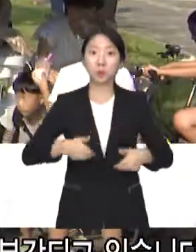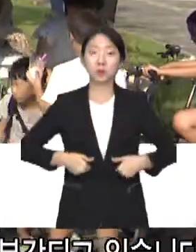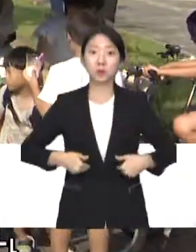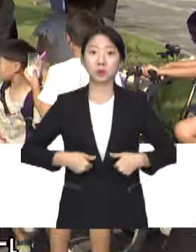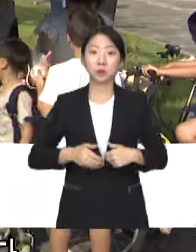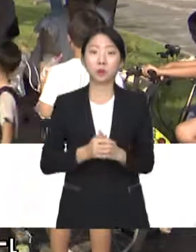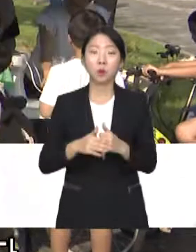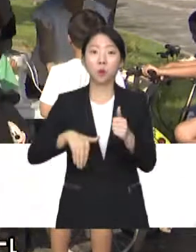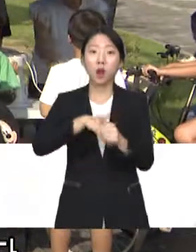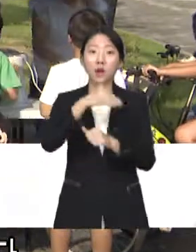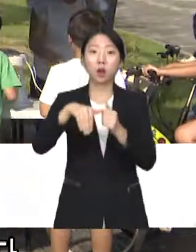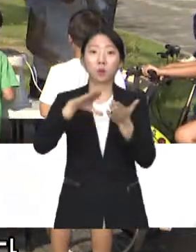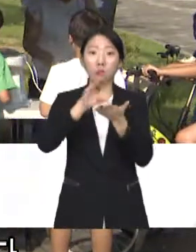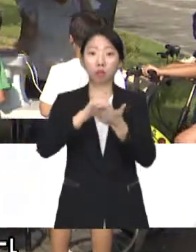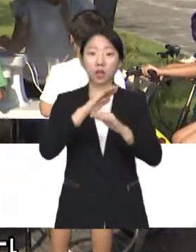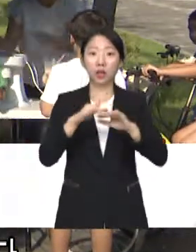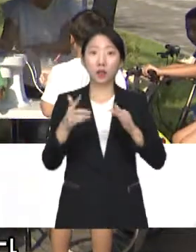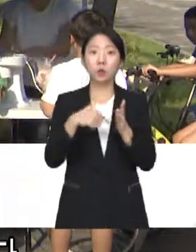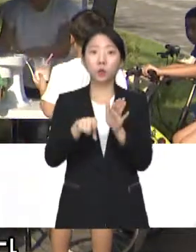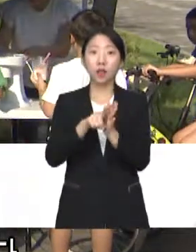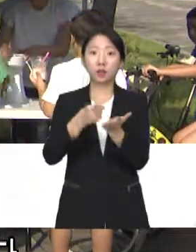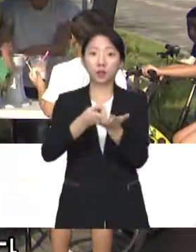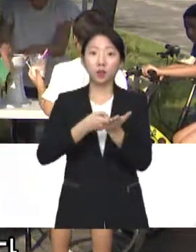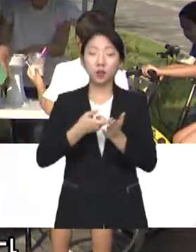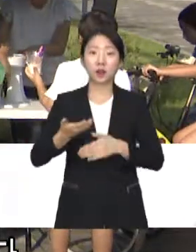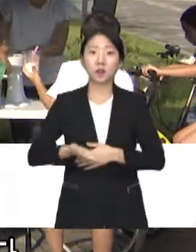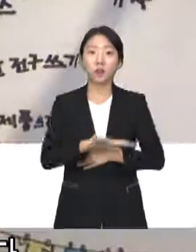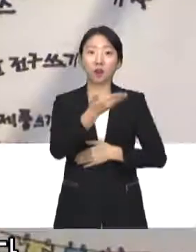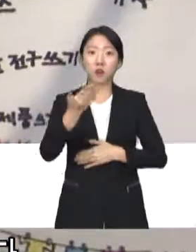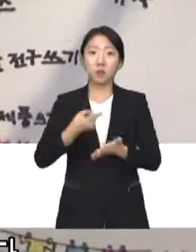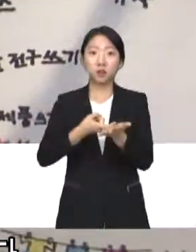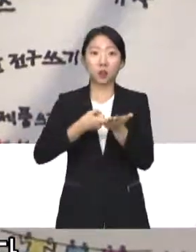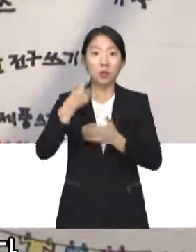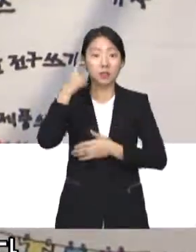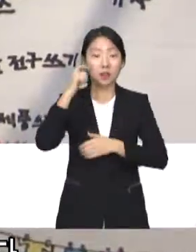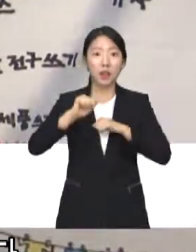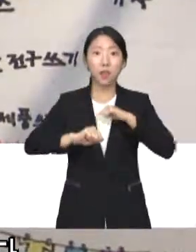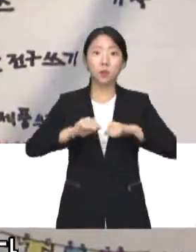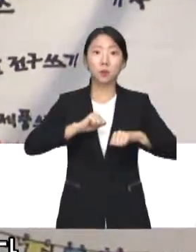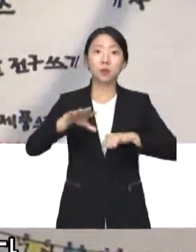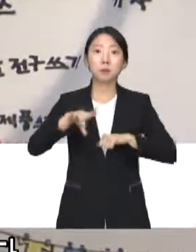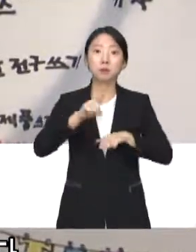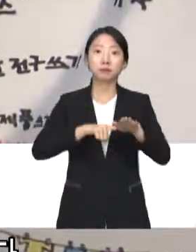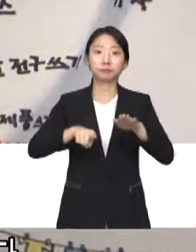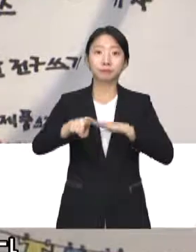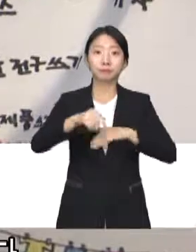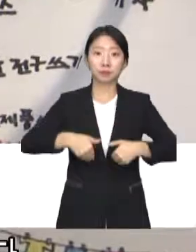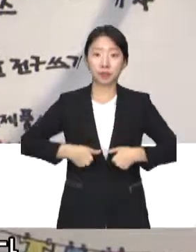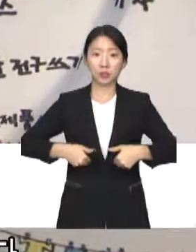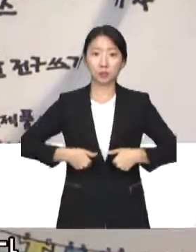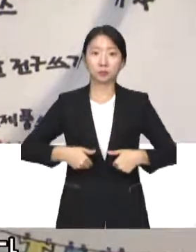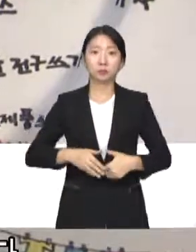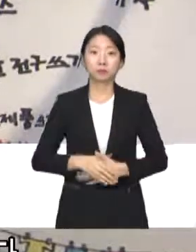있습니다. 환경 문제 해결을 위한 에너지 절약, 시민들의 절약 의식과 행동이 우선되어야 할 때입니다.